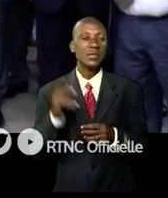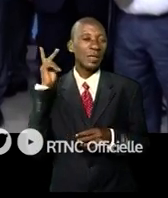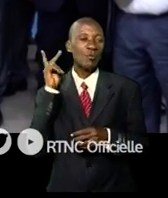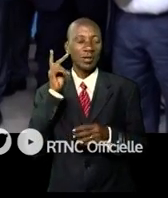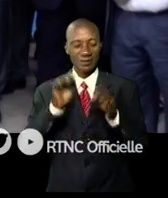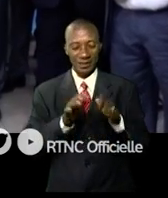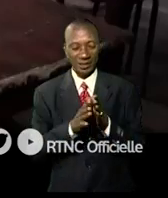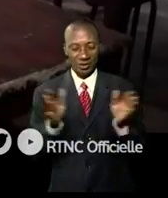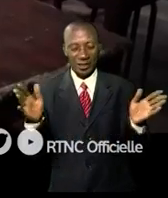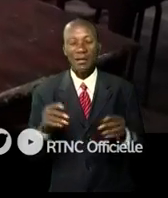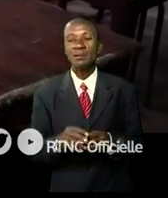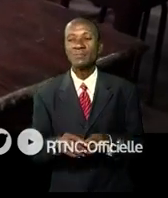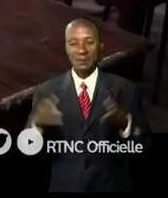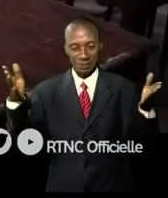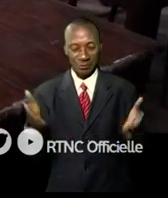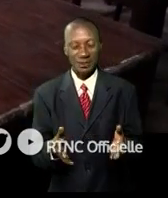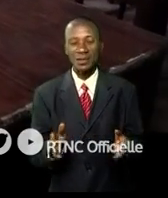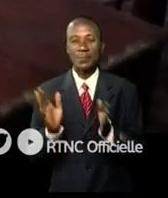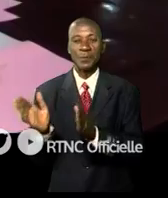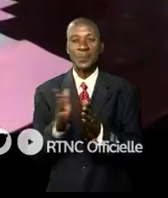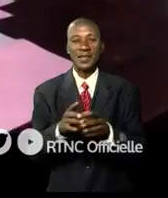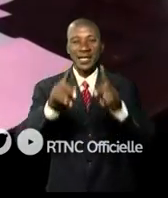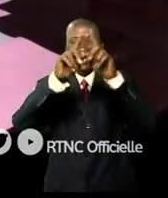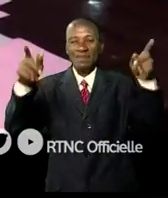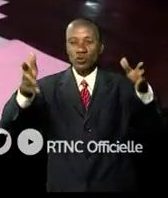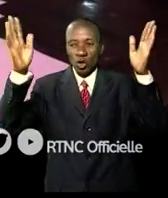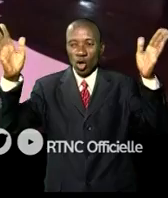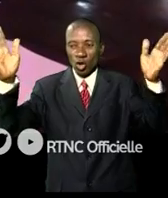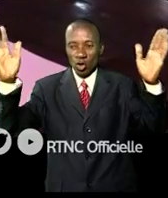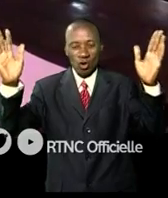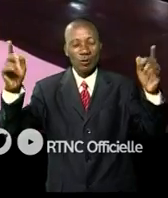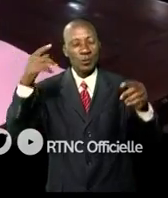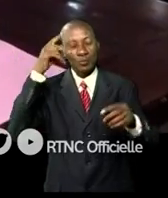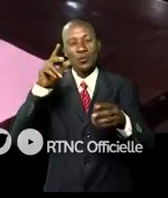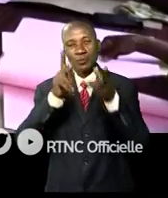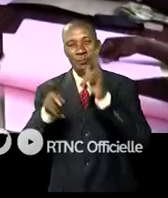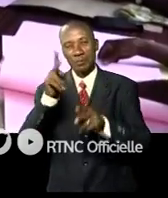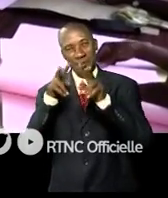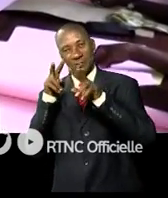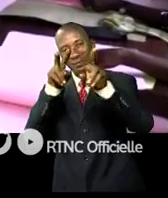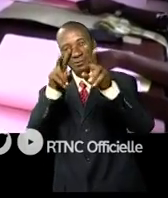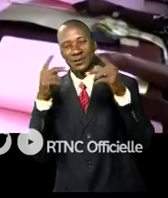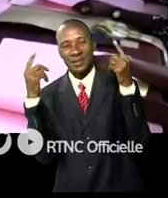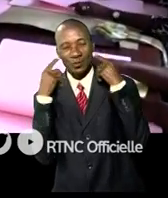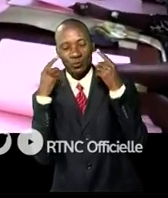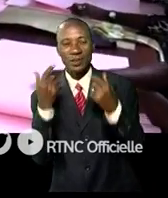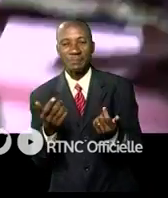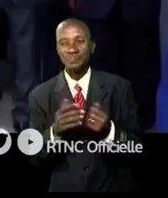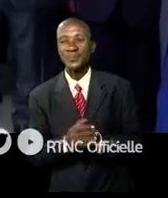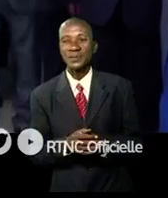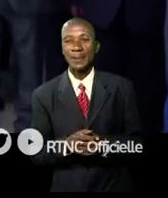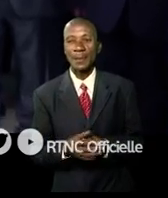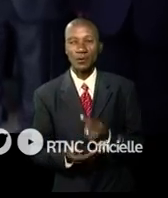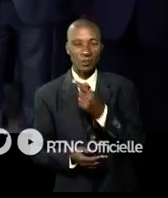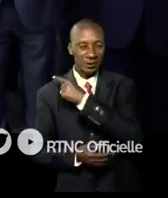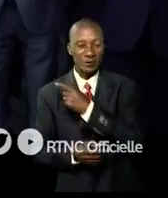j'avais écrit à tous les ministres que désormais, je ne liquiderai